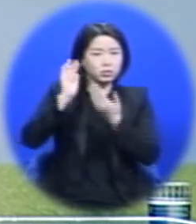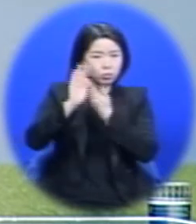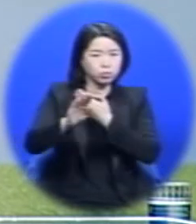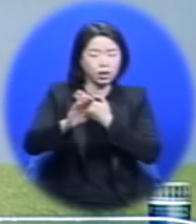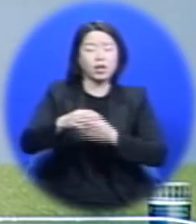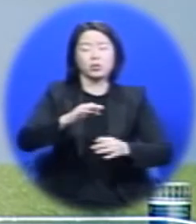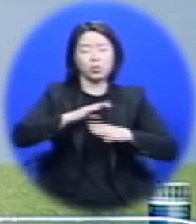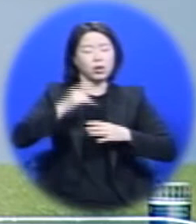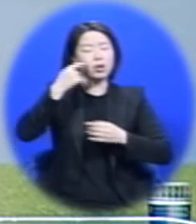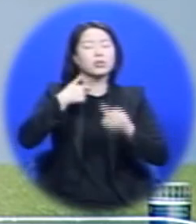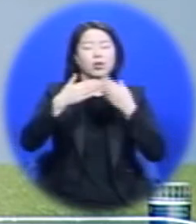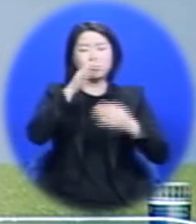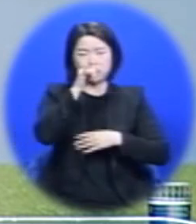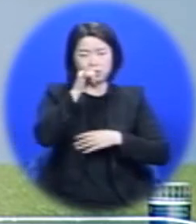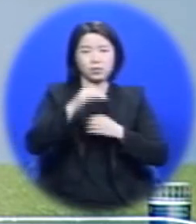놀라운 경험을 해요.